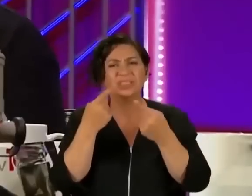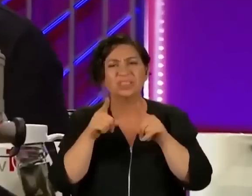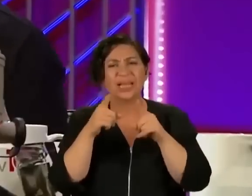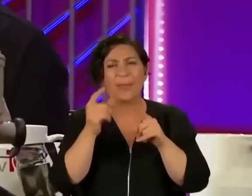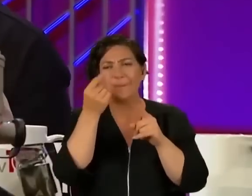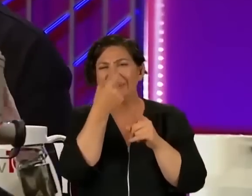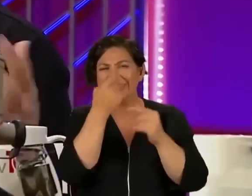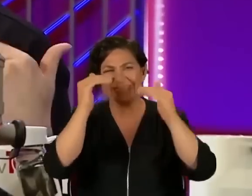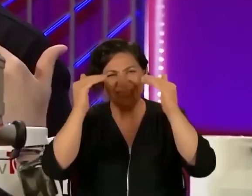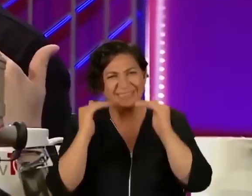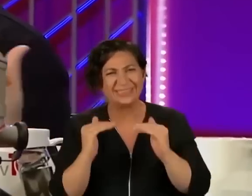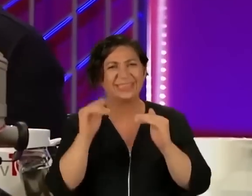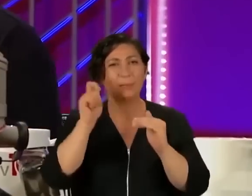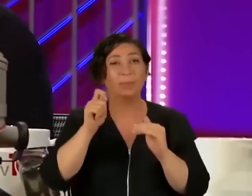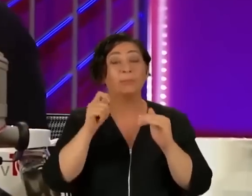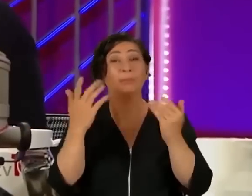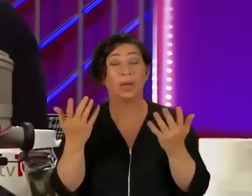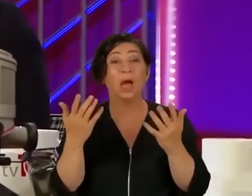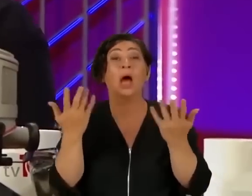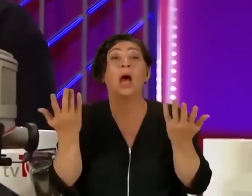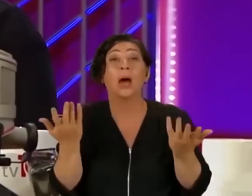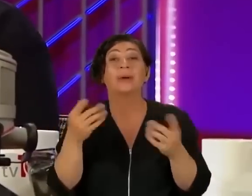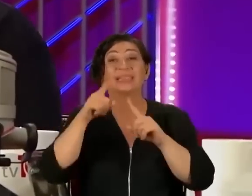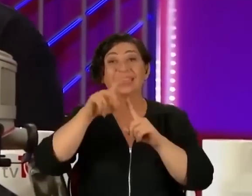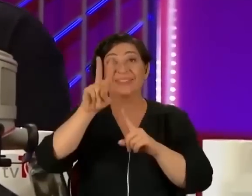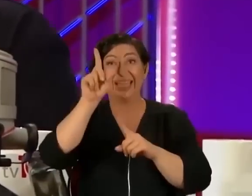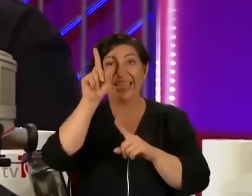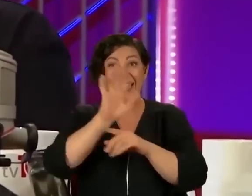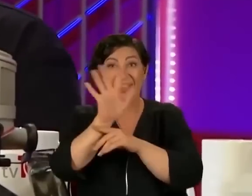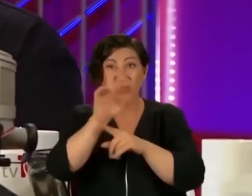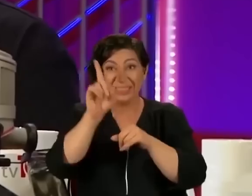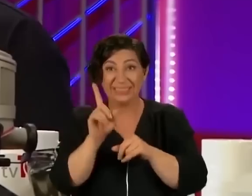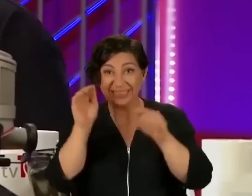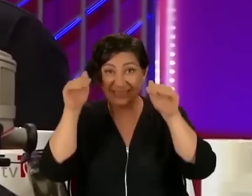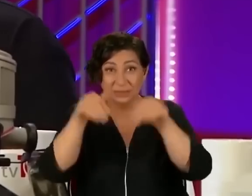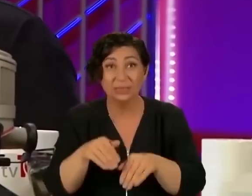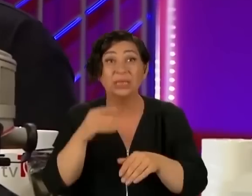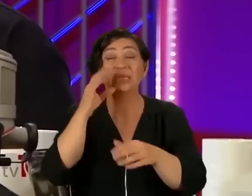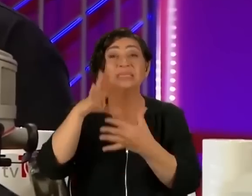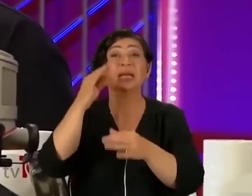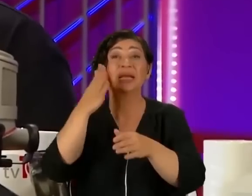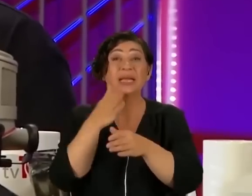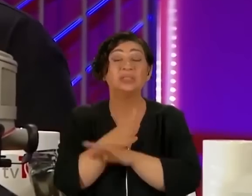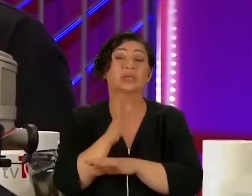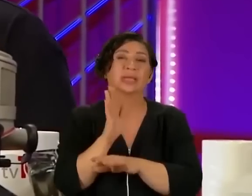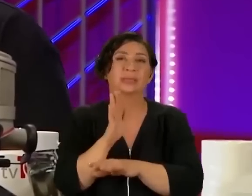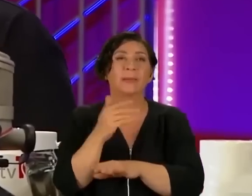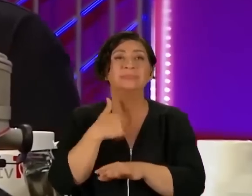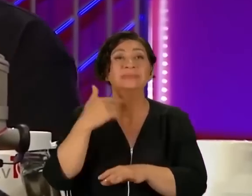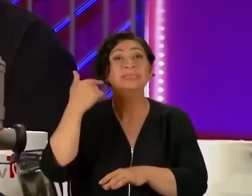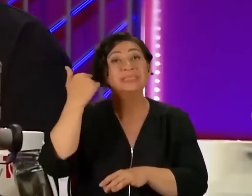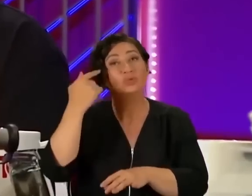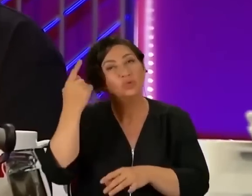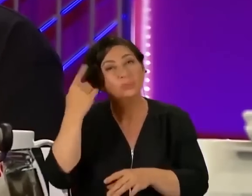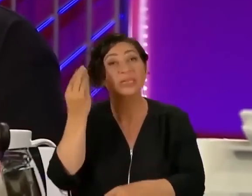şakayı basitleştireyim mi şeyi vardı. Ama hani bunu televizyona çıktığım ilk gösteriden aldım. İnsanlar gerçekten abi hani bizim